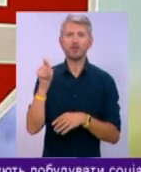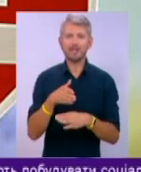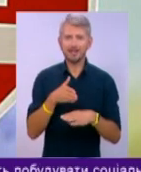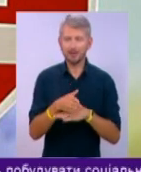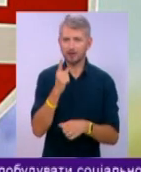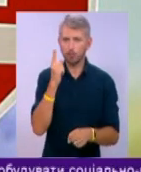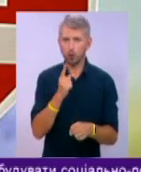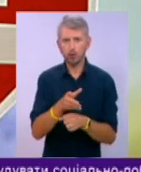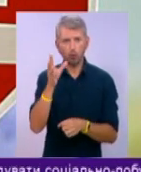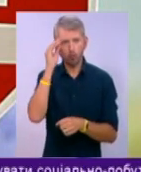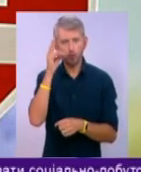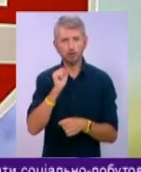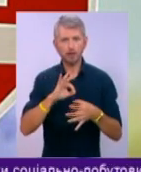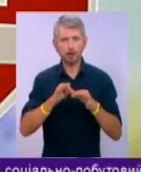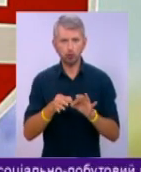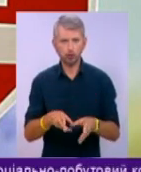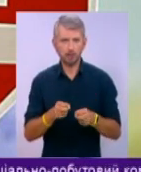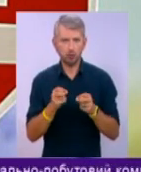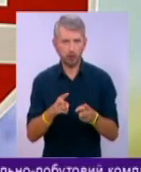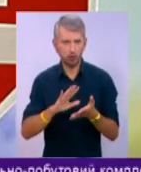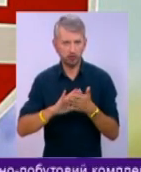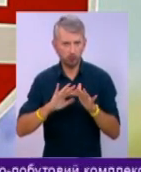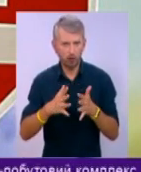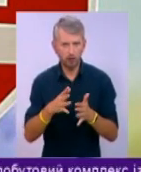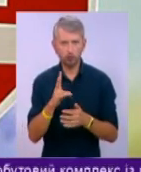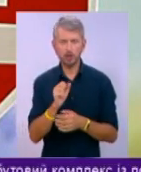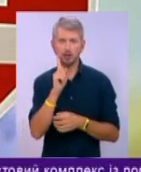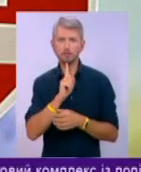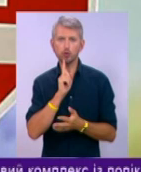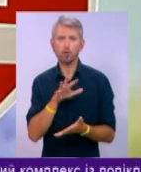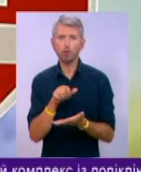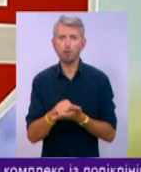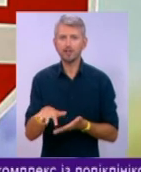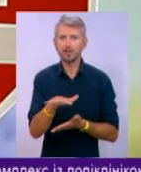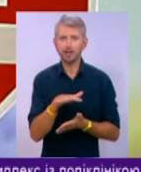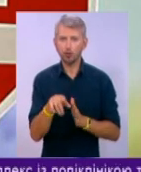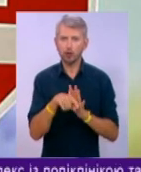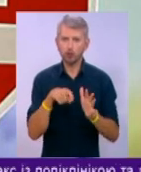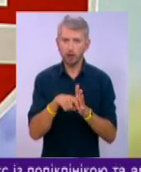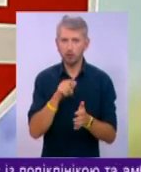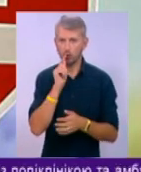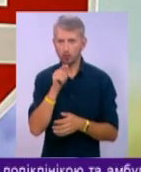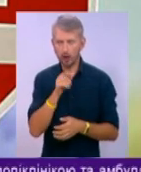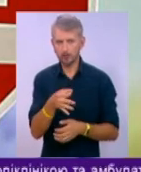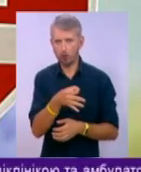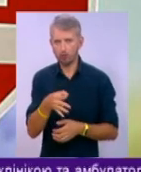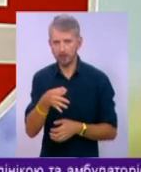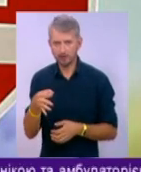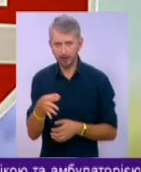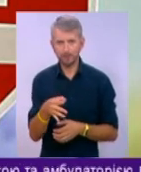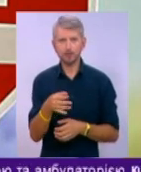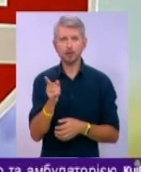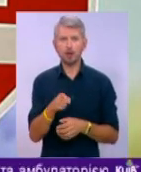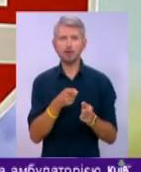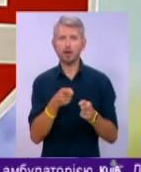в'їзд заборонено з огляду на складну криміногенну ситуацію на тимчасово окупованих територіях Донецької та Луганської областей